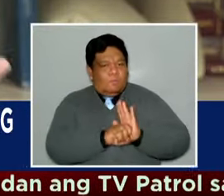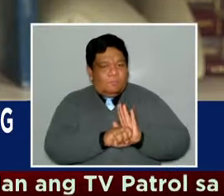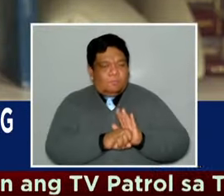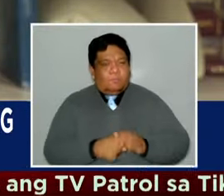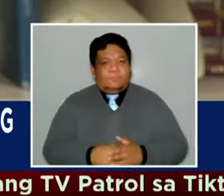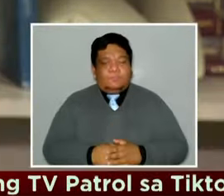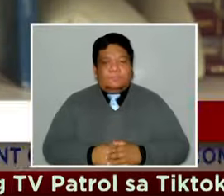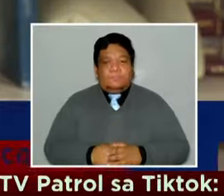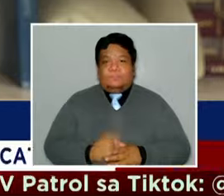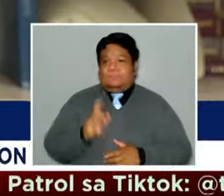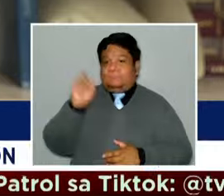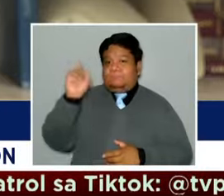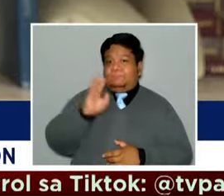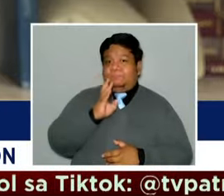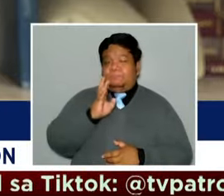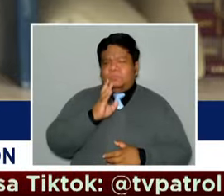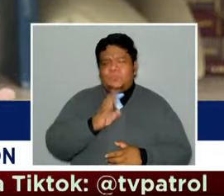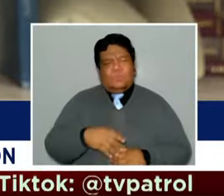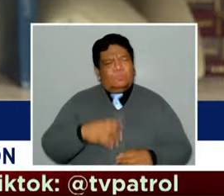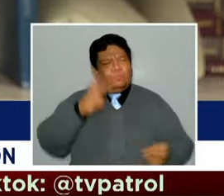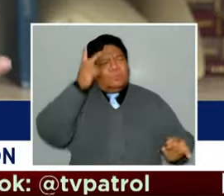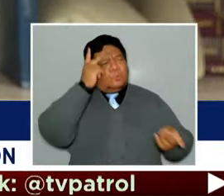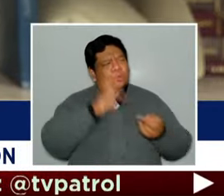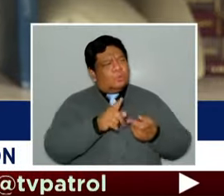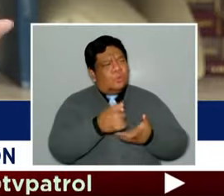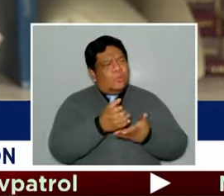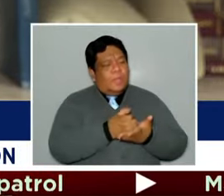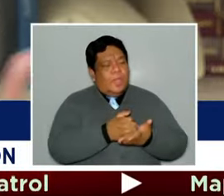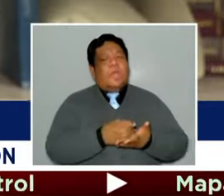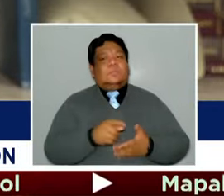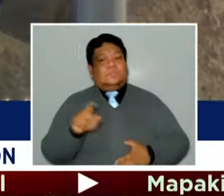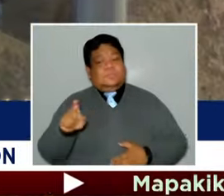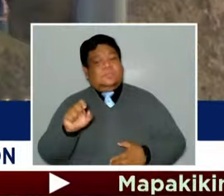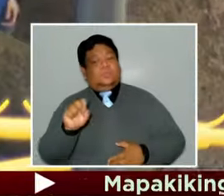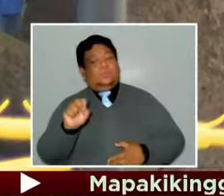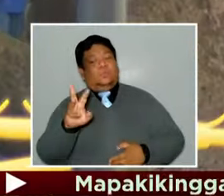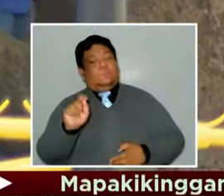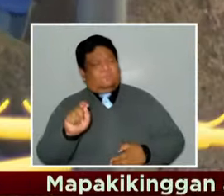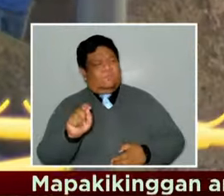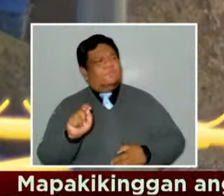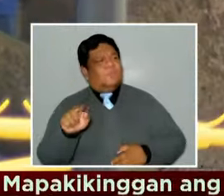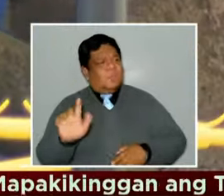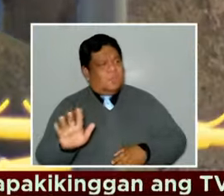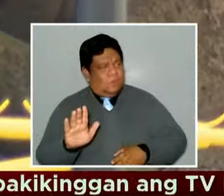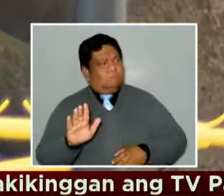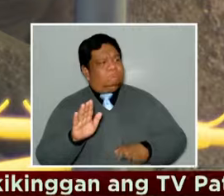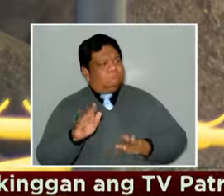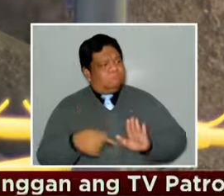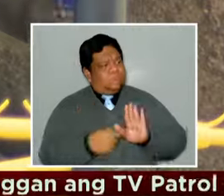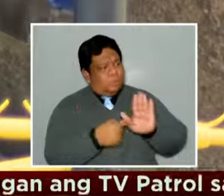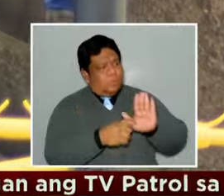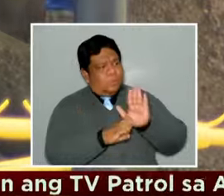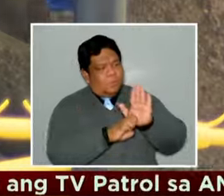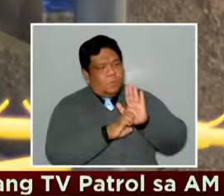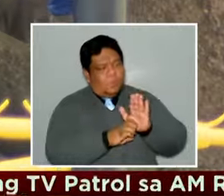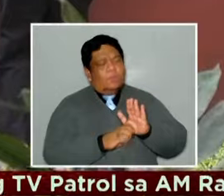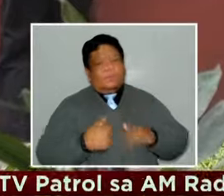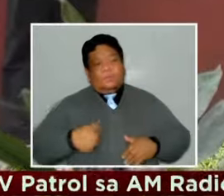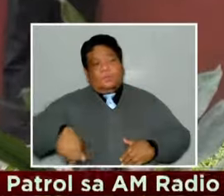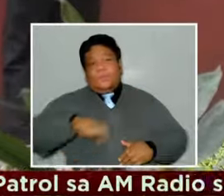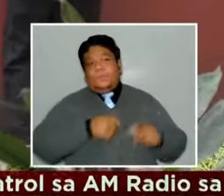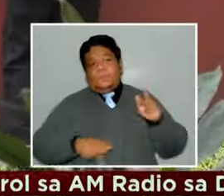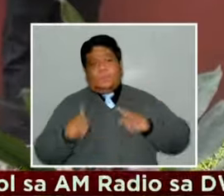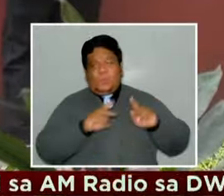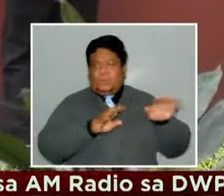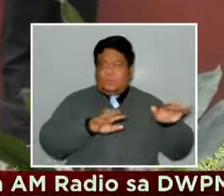as an example para ma-explain yung relation natin na public, no, hindi lang siguro fans, no. The way that the public looks at her, we